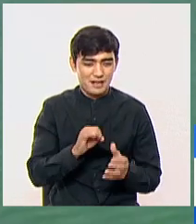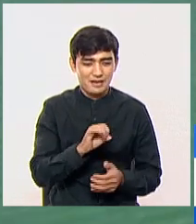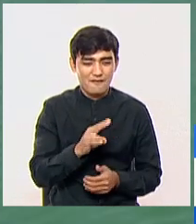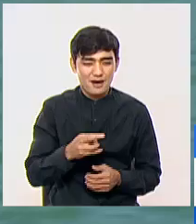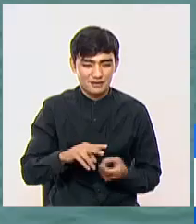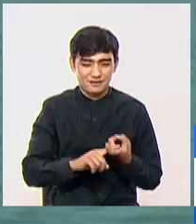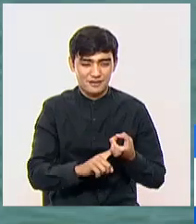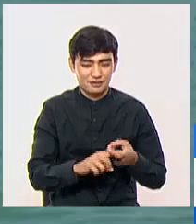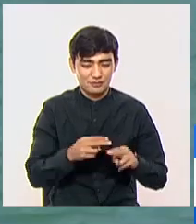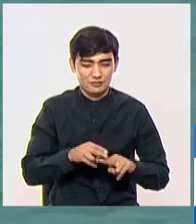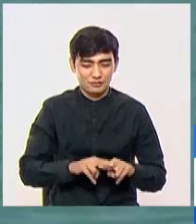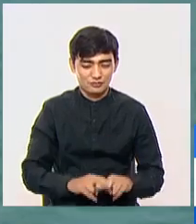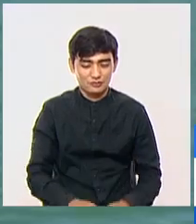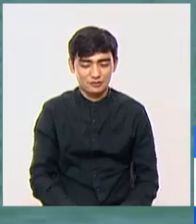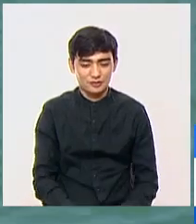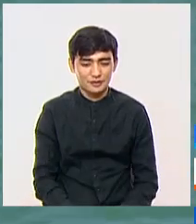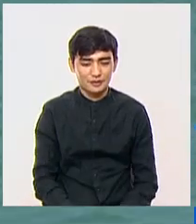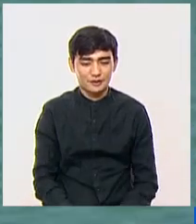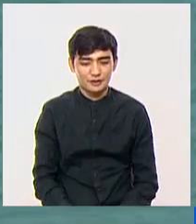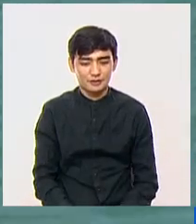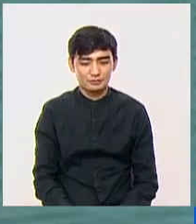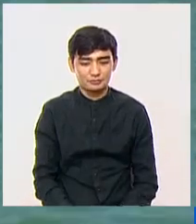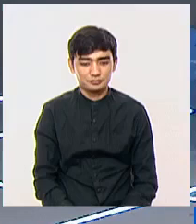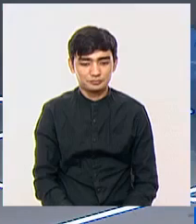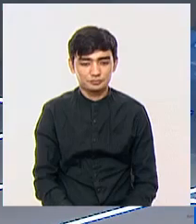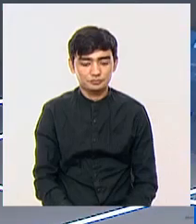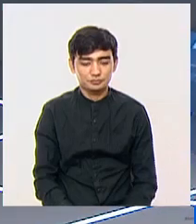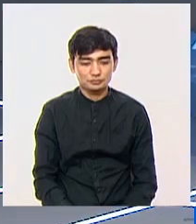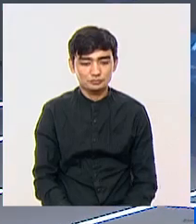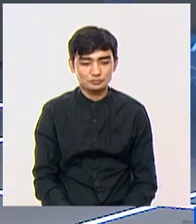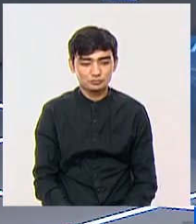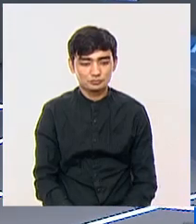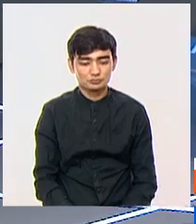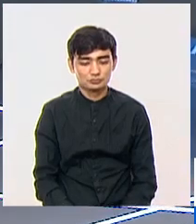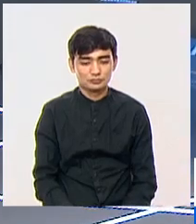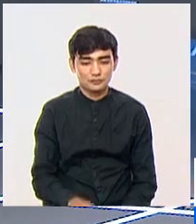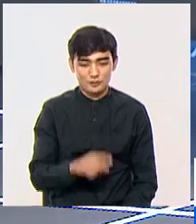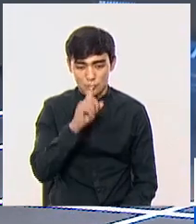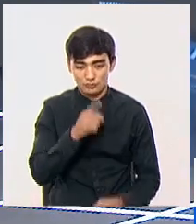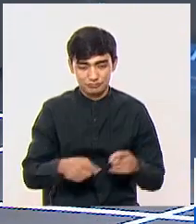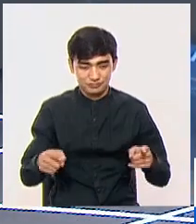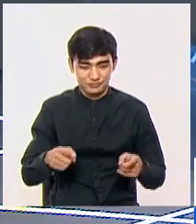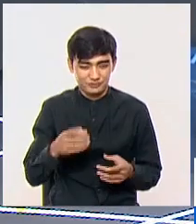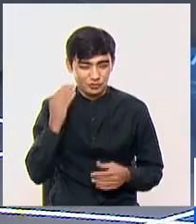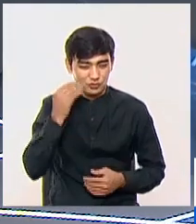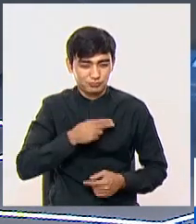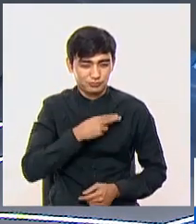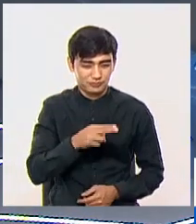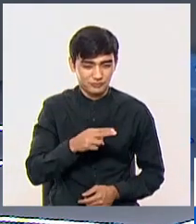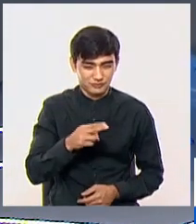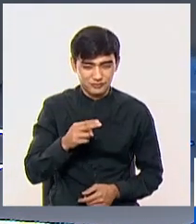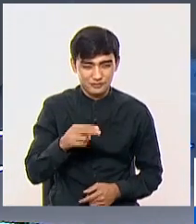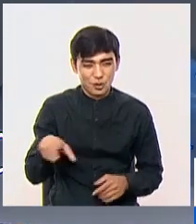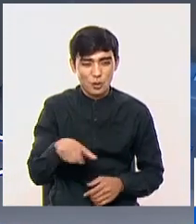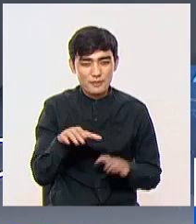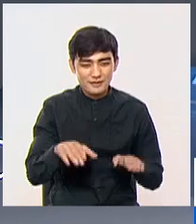эксперты. Ильяман Раймбеков, Информбюро. За год число погибших на дорогах в